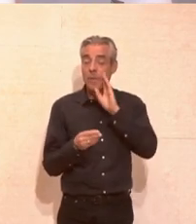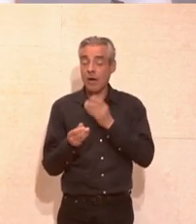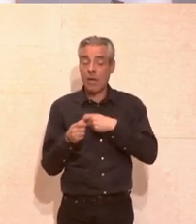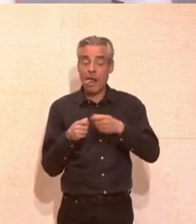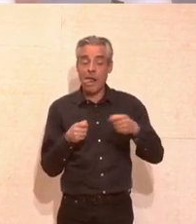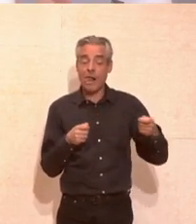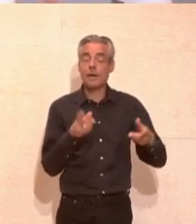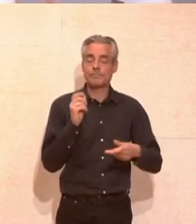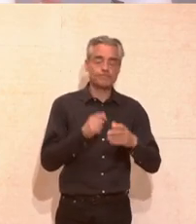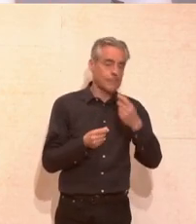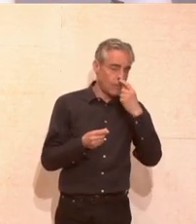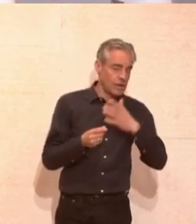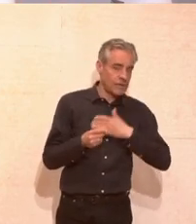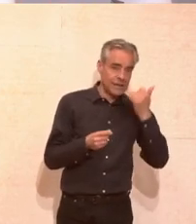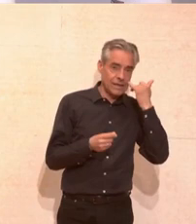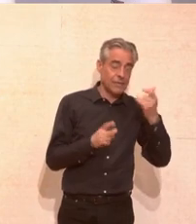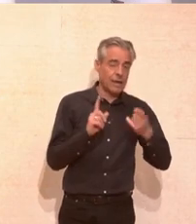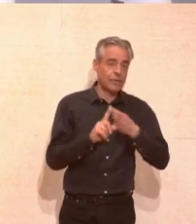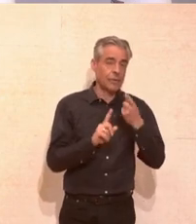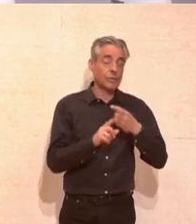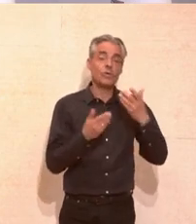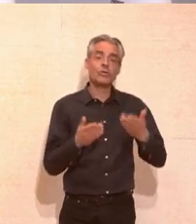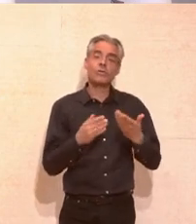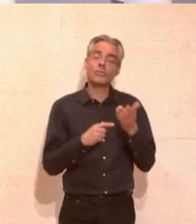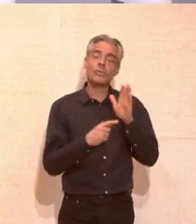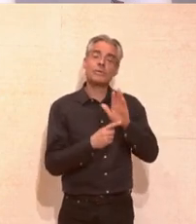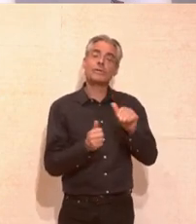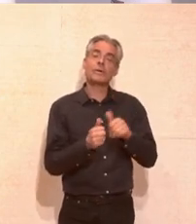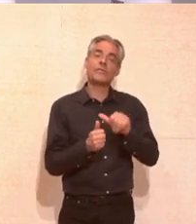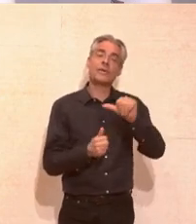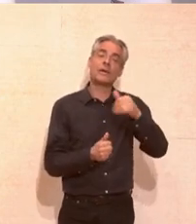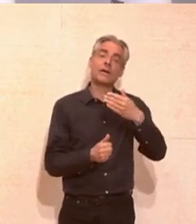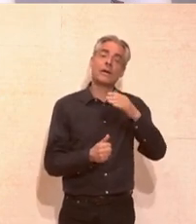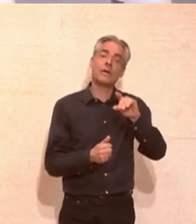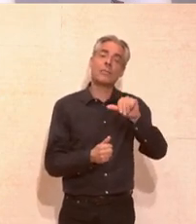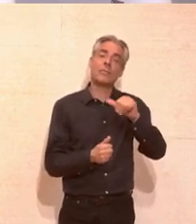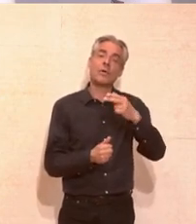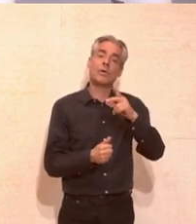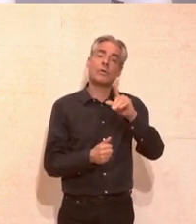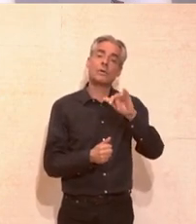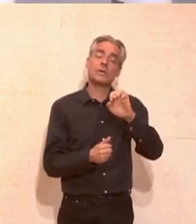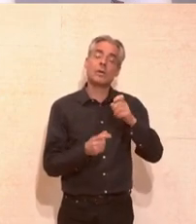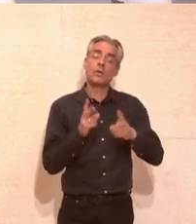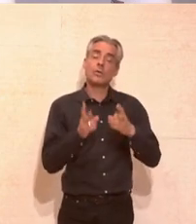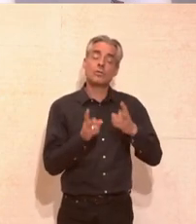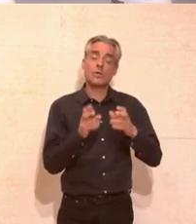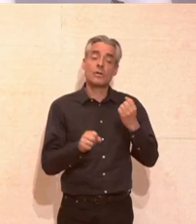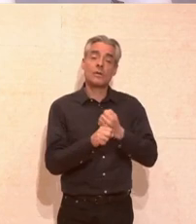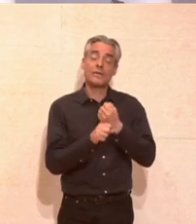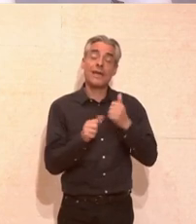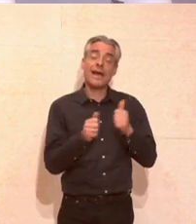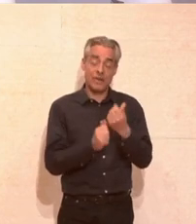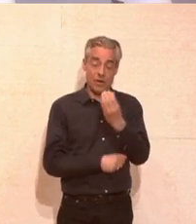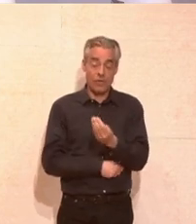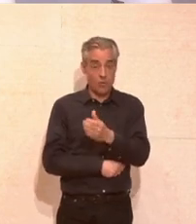des initiatives parmi les plus intéressantes aussi, qui va être présentée aujourd'hui par Amandine, c'est parfois de travailler avec les enfants